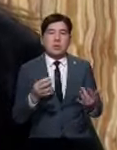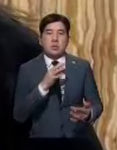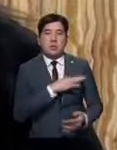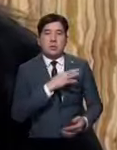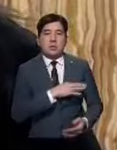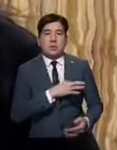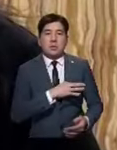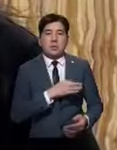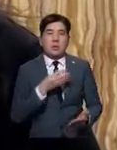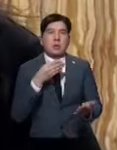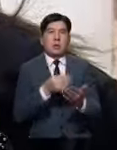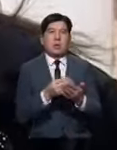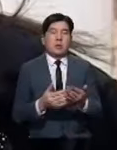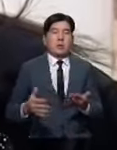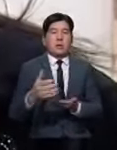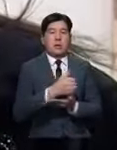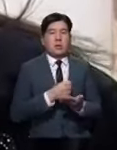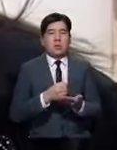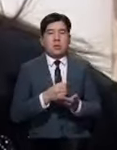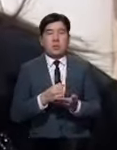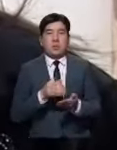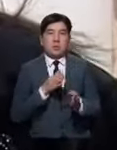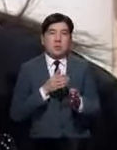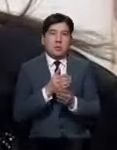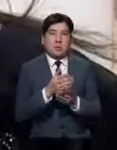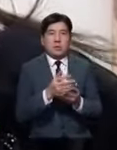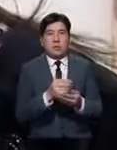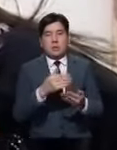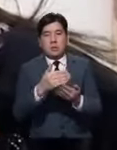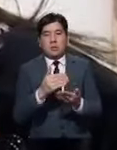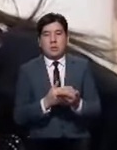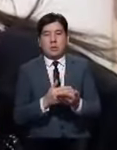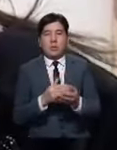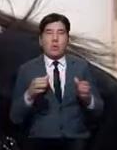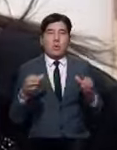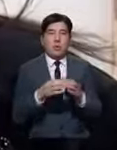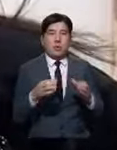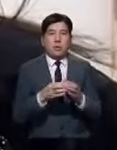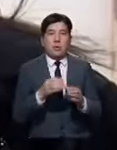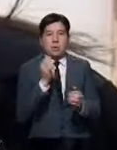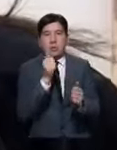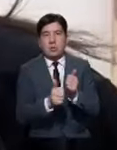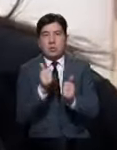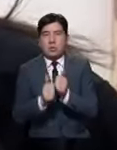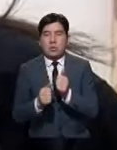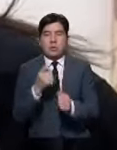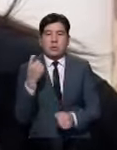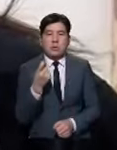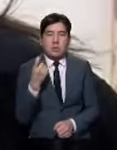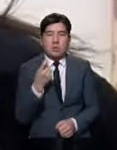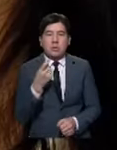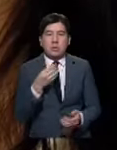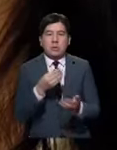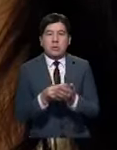пайдаланушылардан сыйақы жинайды. Сол есептің негізінде ұйымдар әр авторға осы сыйақыларды